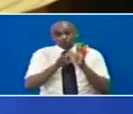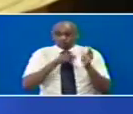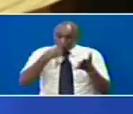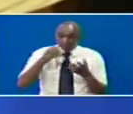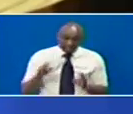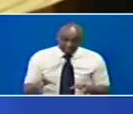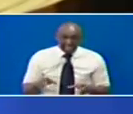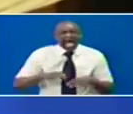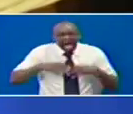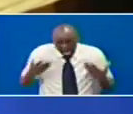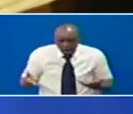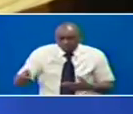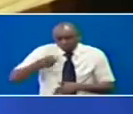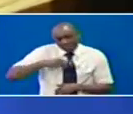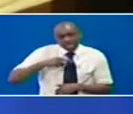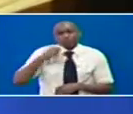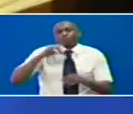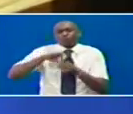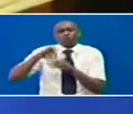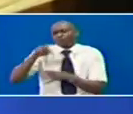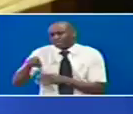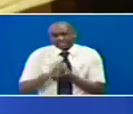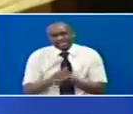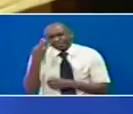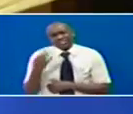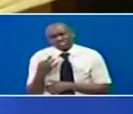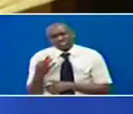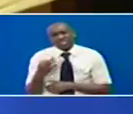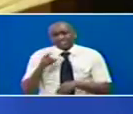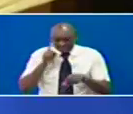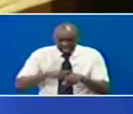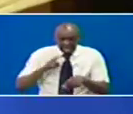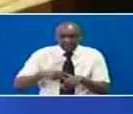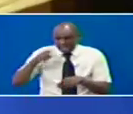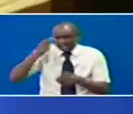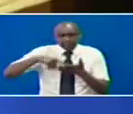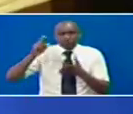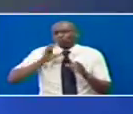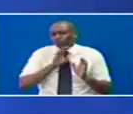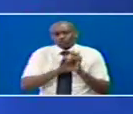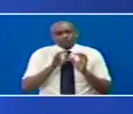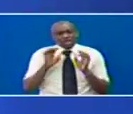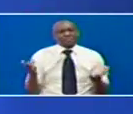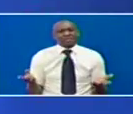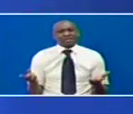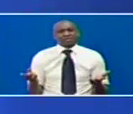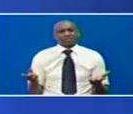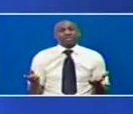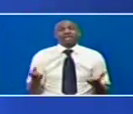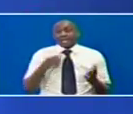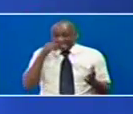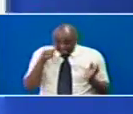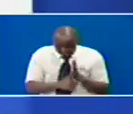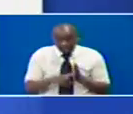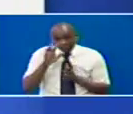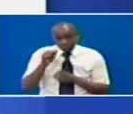So how can we have voting in March when we didn't approve the constitution? Katika barua